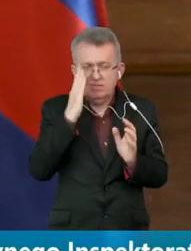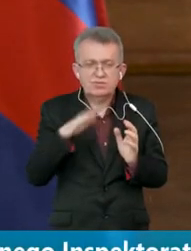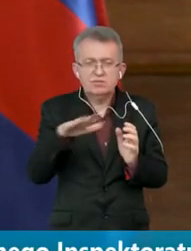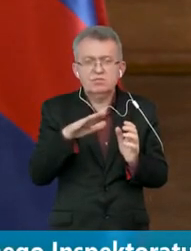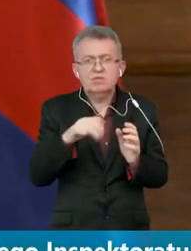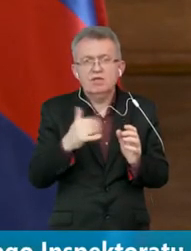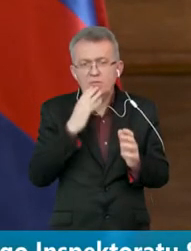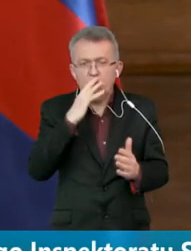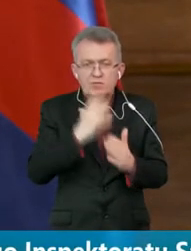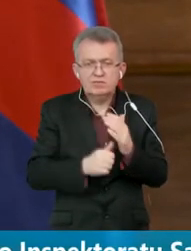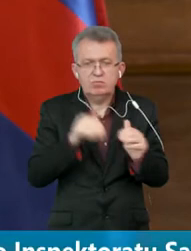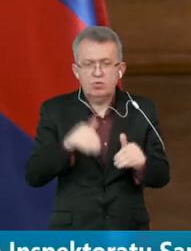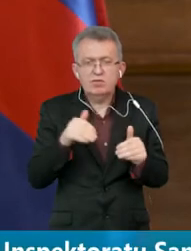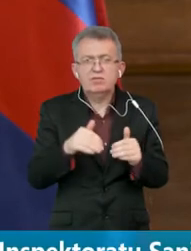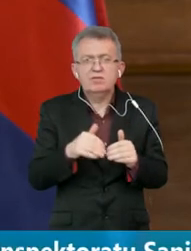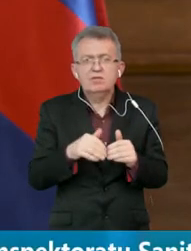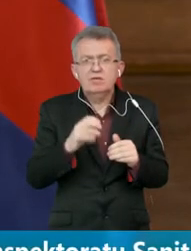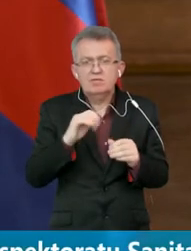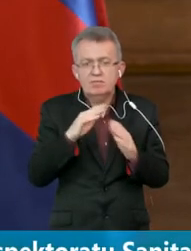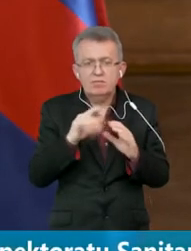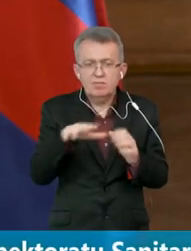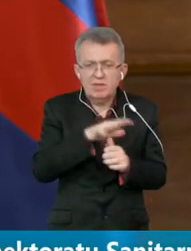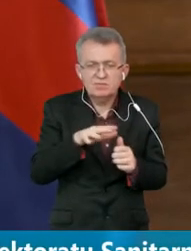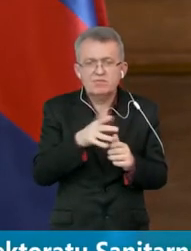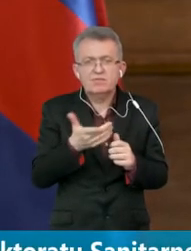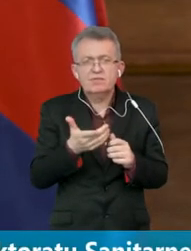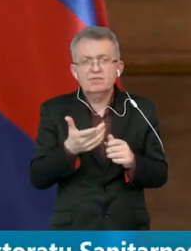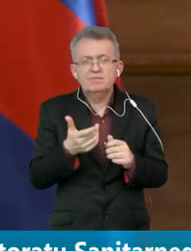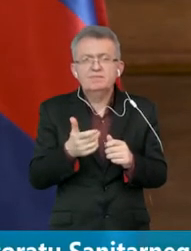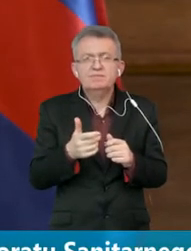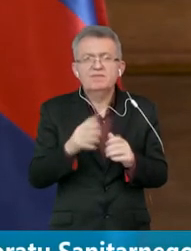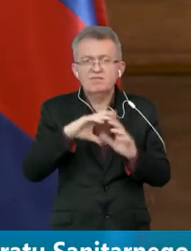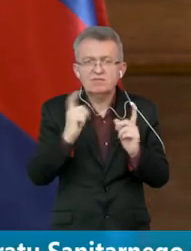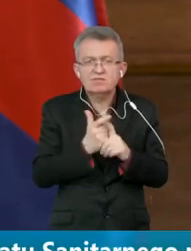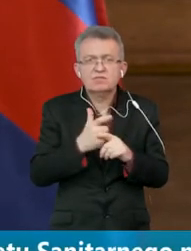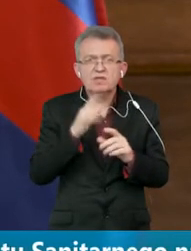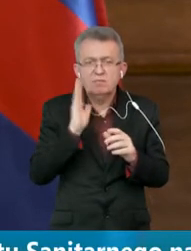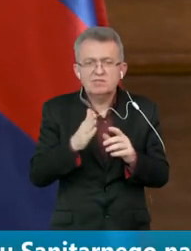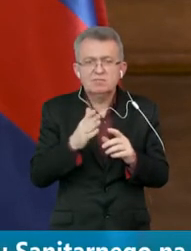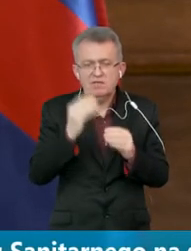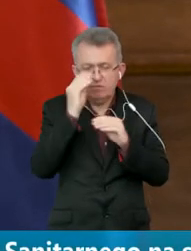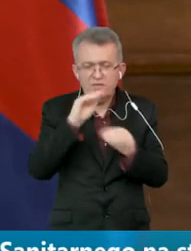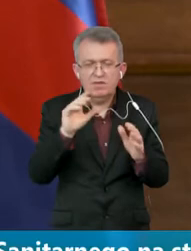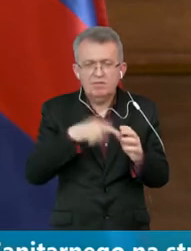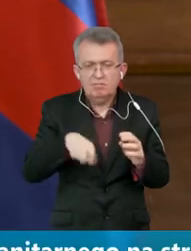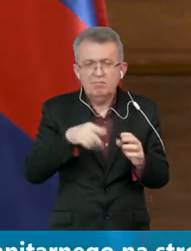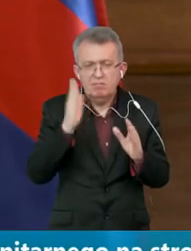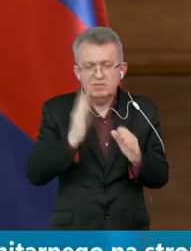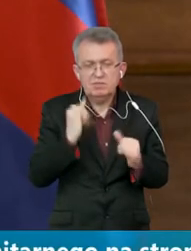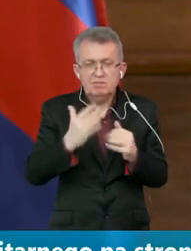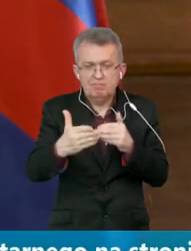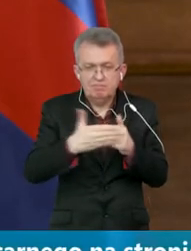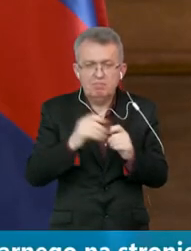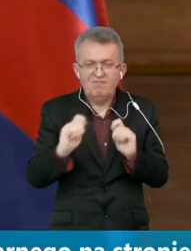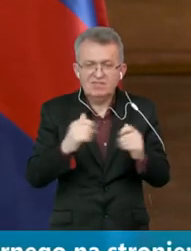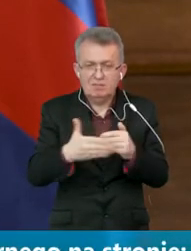aby mogli korzystać z tych obiektów, z tych placówek. O wszystkim tym będziemy informowali na bieżąco, gdy będziemy już bliżej